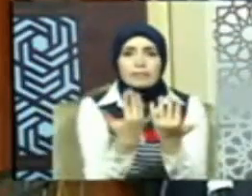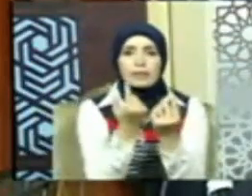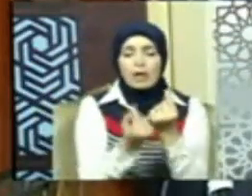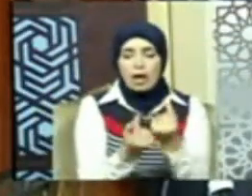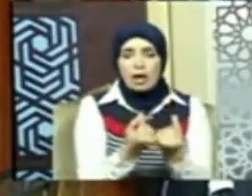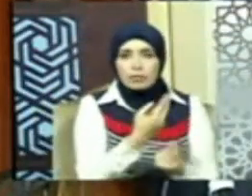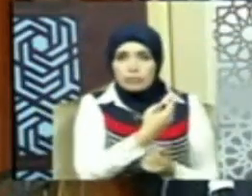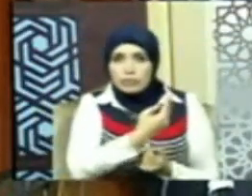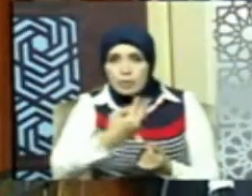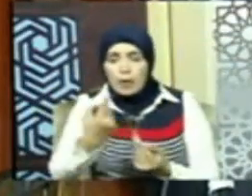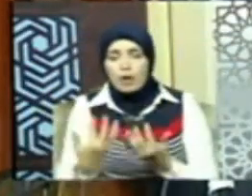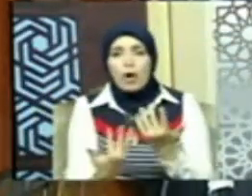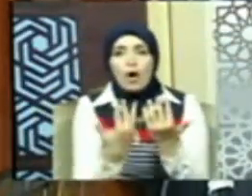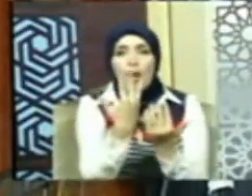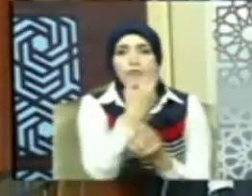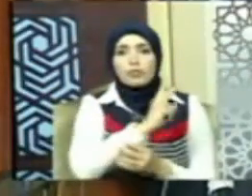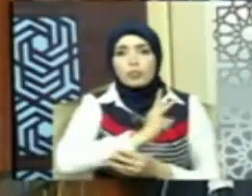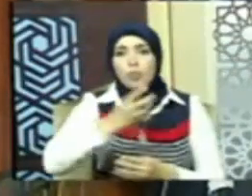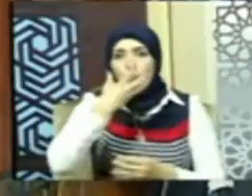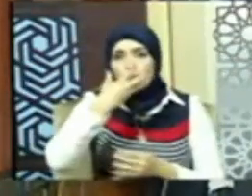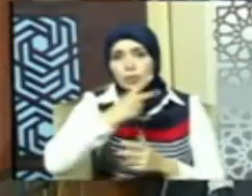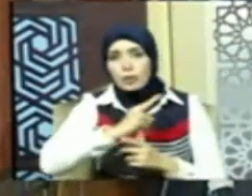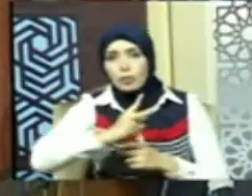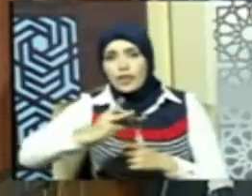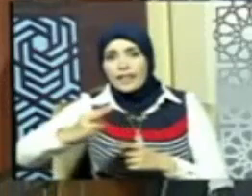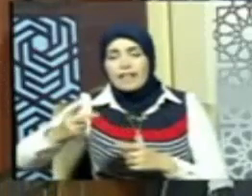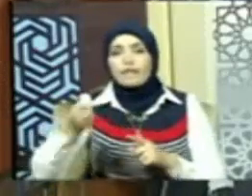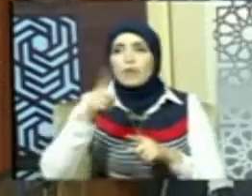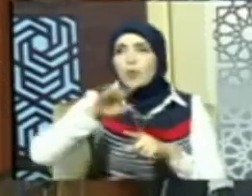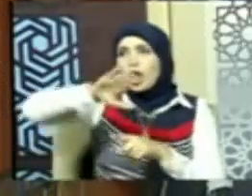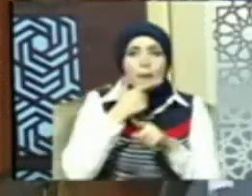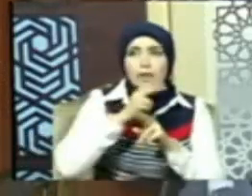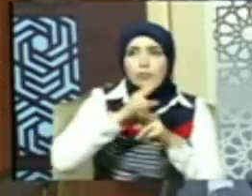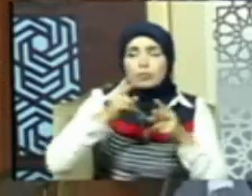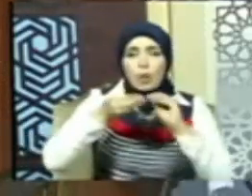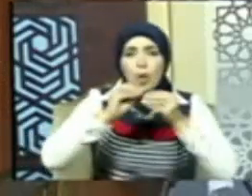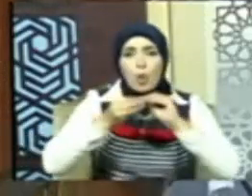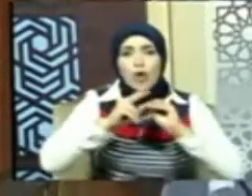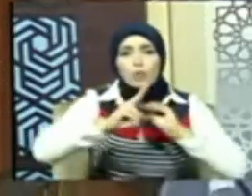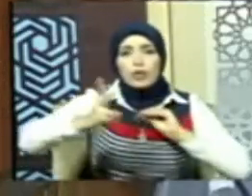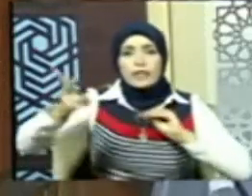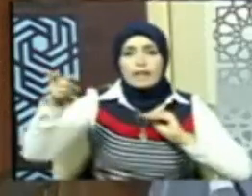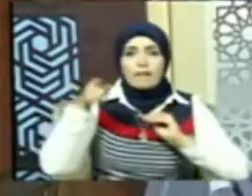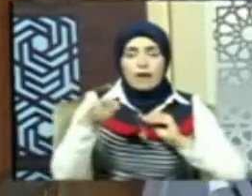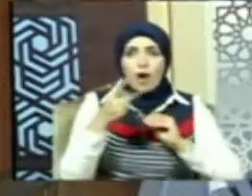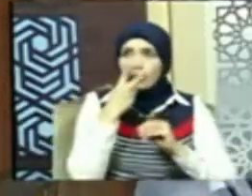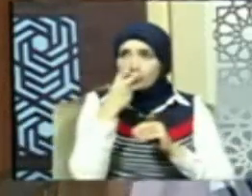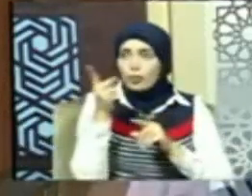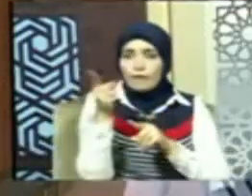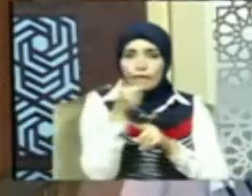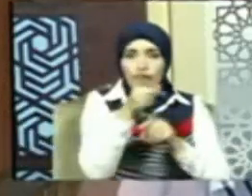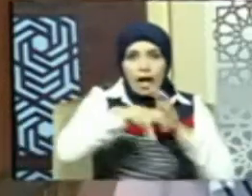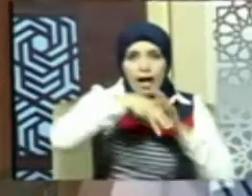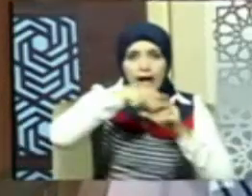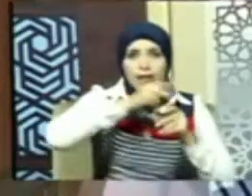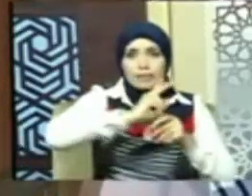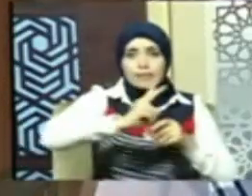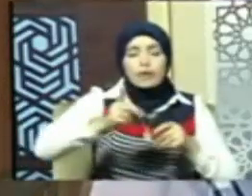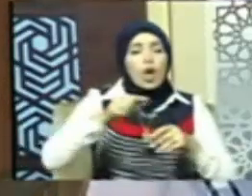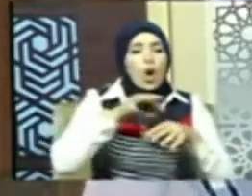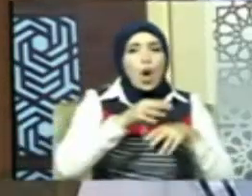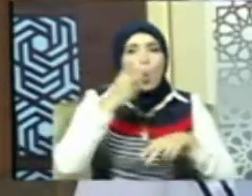ومن الجبال جدد بيض وحمر مختلف ألوانها وغرابيب سود ومن